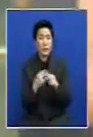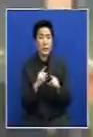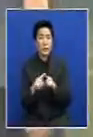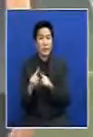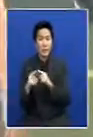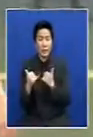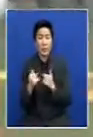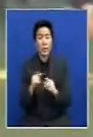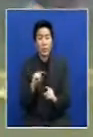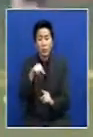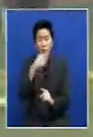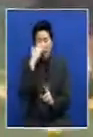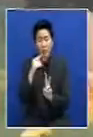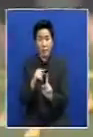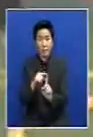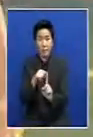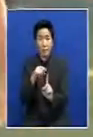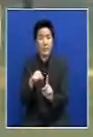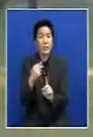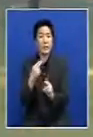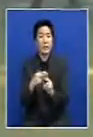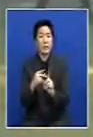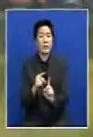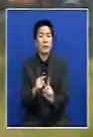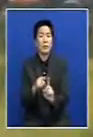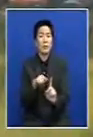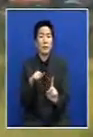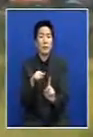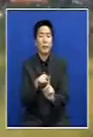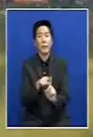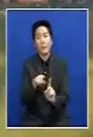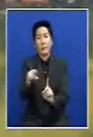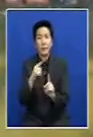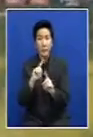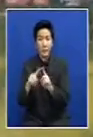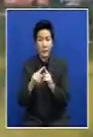อยส่วนศูนย์หน้าตัวเป้ามีโรเมโรลูกากูยืนเป็นหัวหอกตัวเป้านะครับ